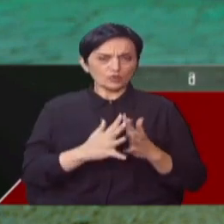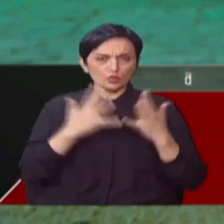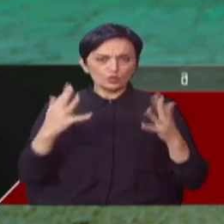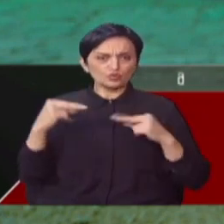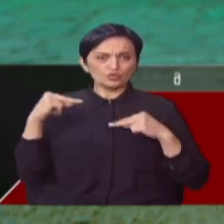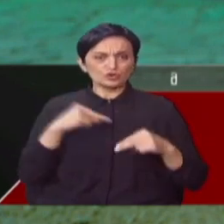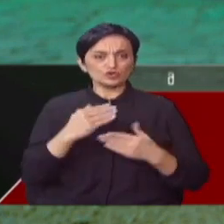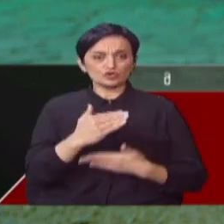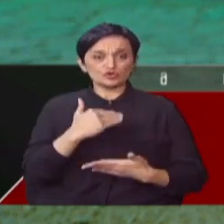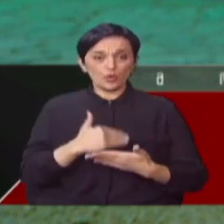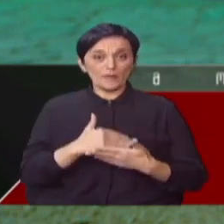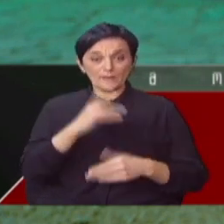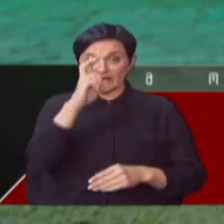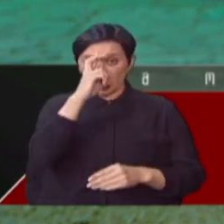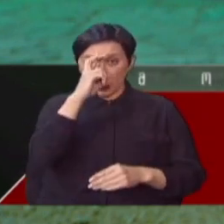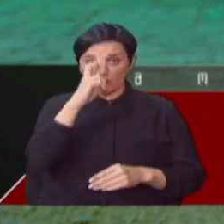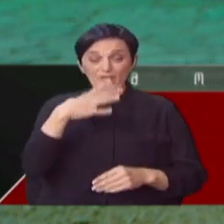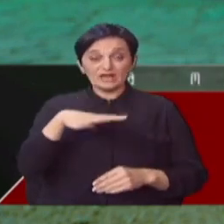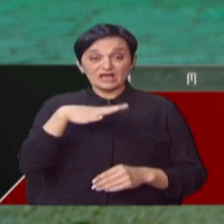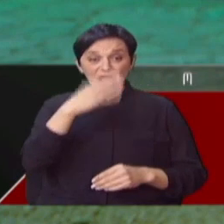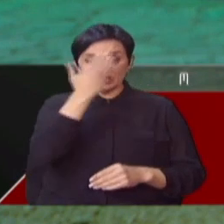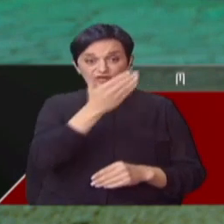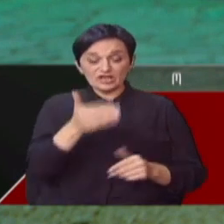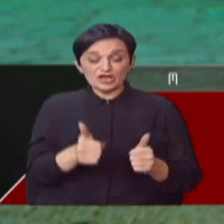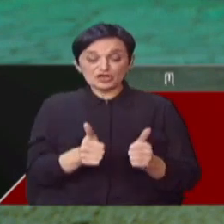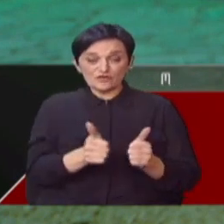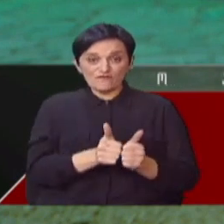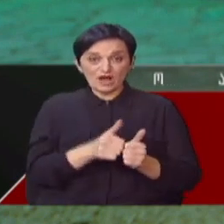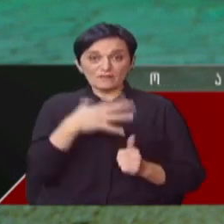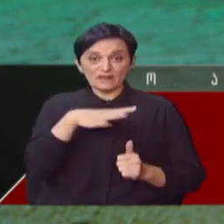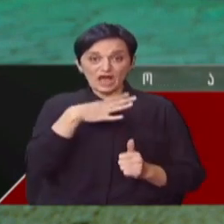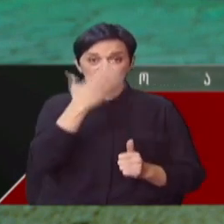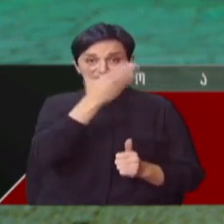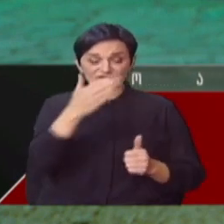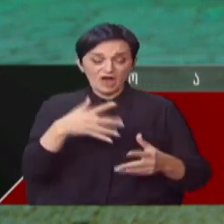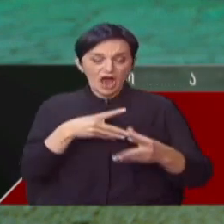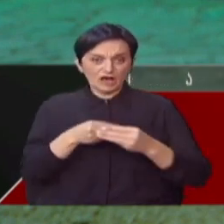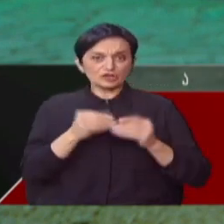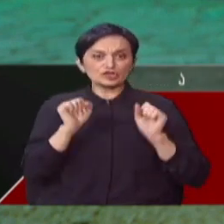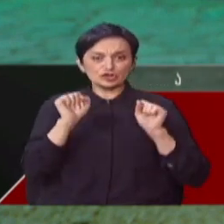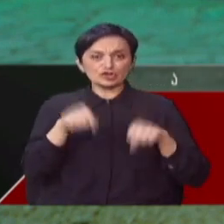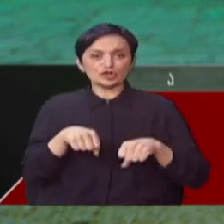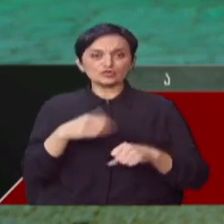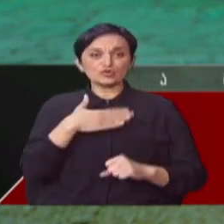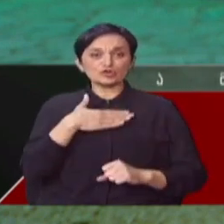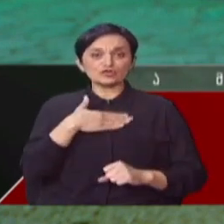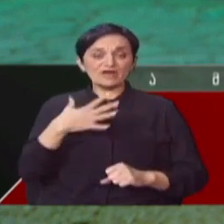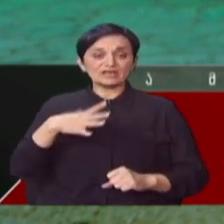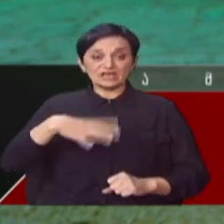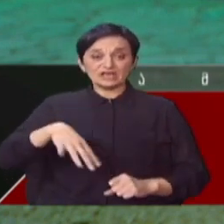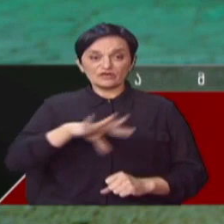შრომის შედეგი, რომელიც ხელისუფლებამ ქართველი ხალხის გვერდში დგომის და ქართულ ხალხთან ერთად შეძლო, რომ ჩვენი